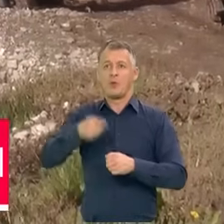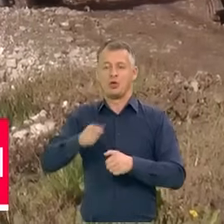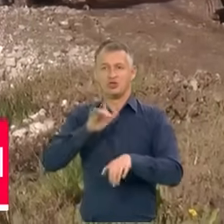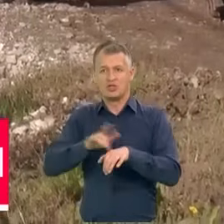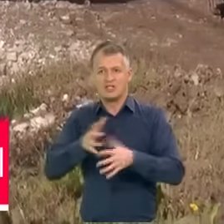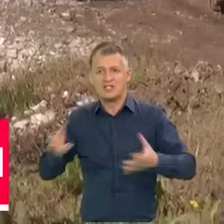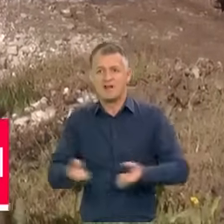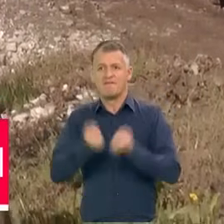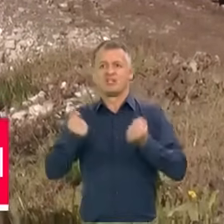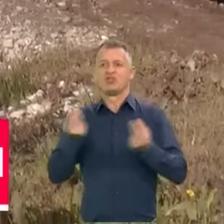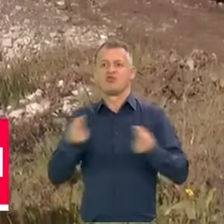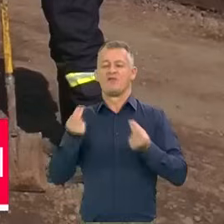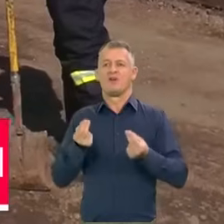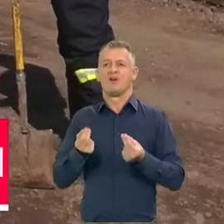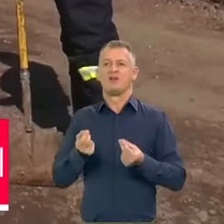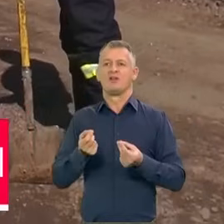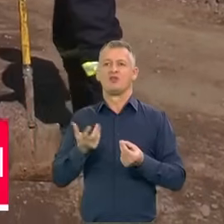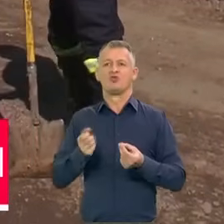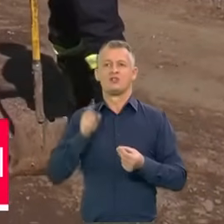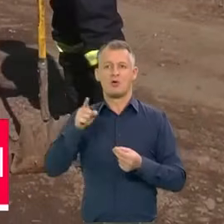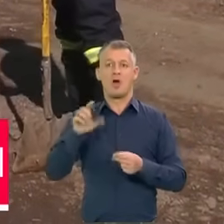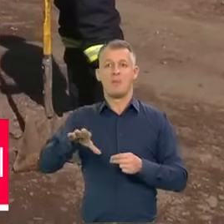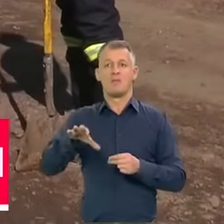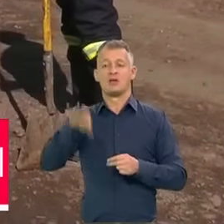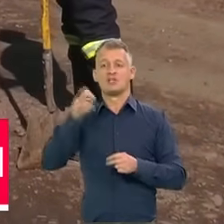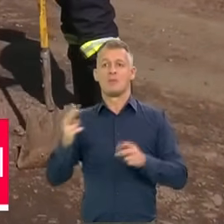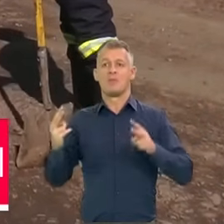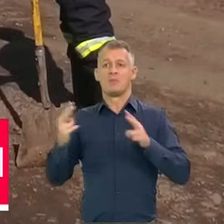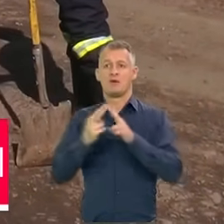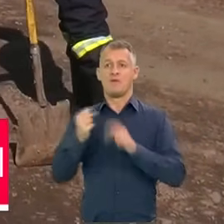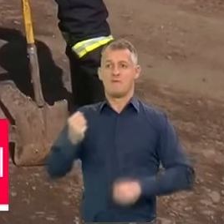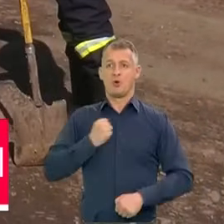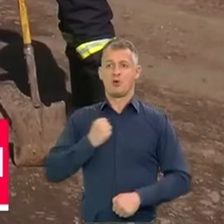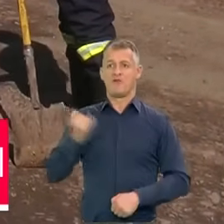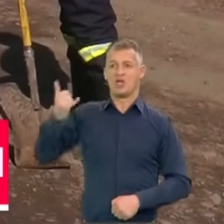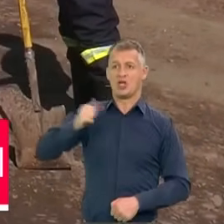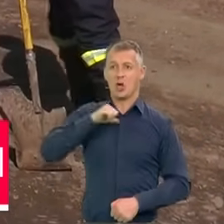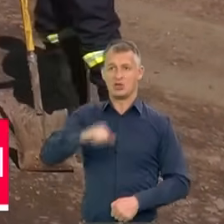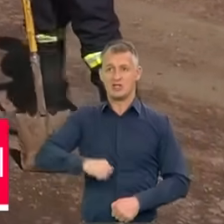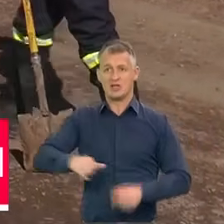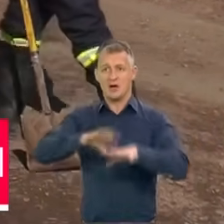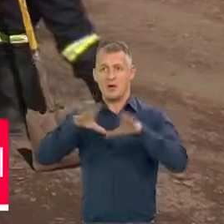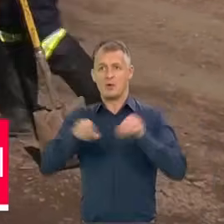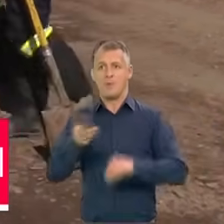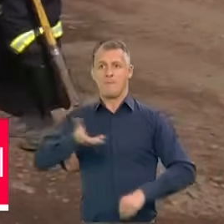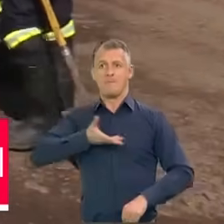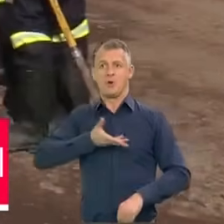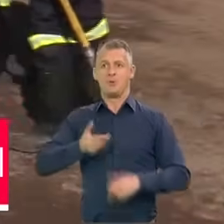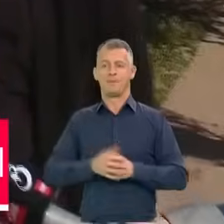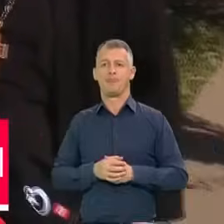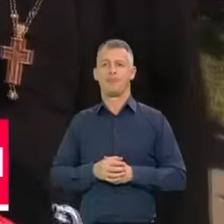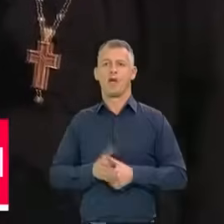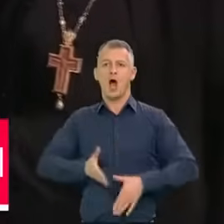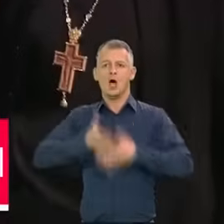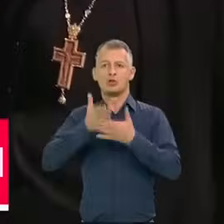să mai salveze ceva dintre ruine am întâlnit și Voluntari veniți din Constanța însoțiți de un preot ajutăm cu ce